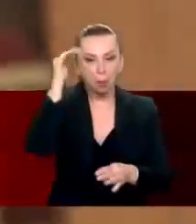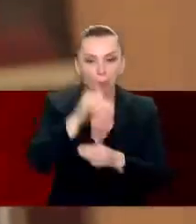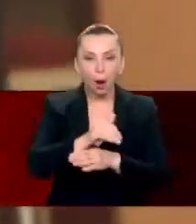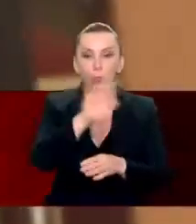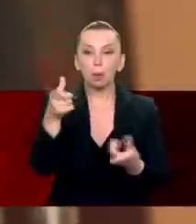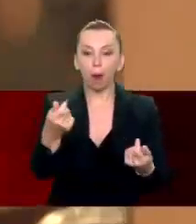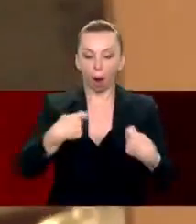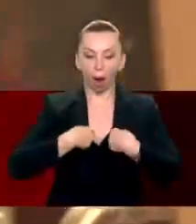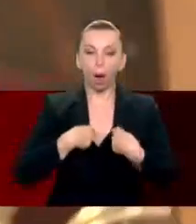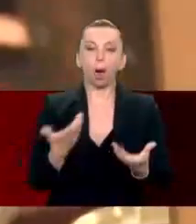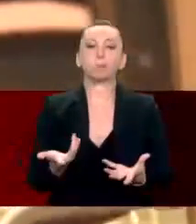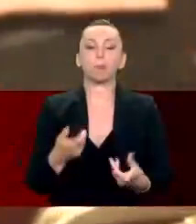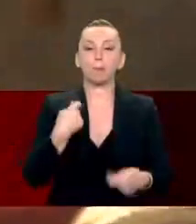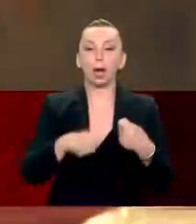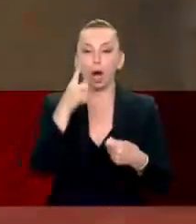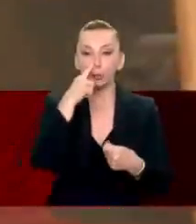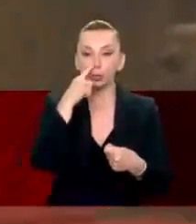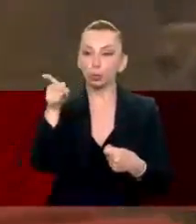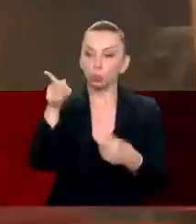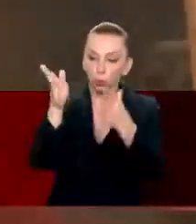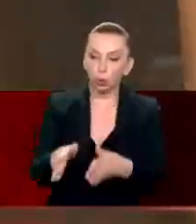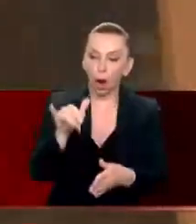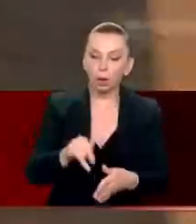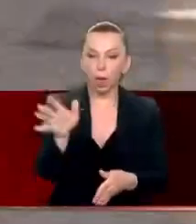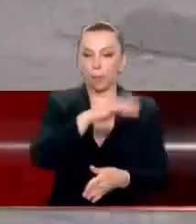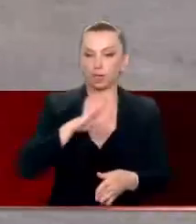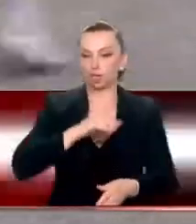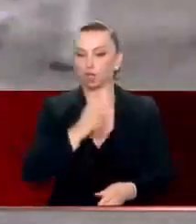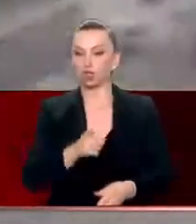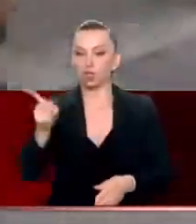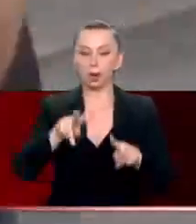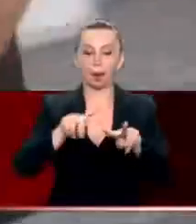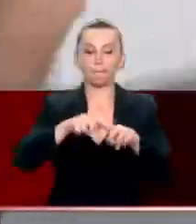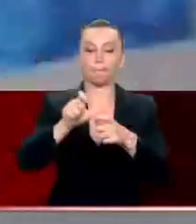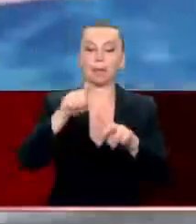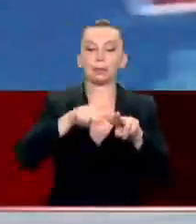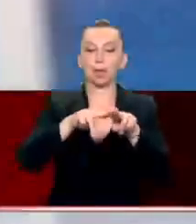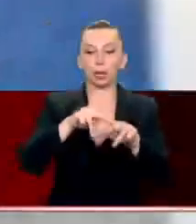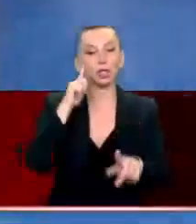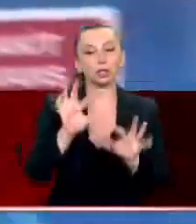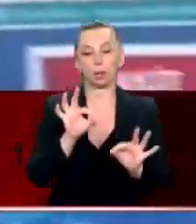paralarını alamayınca banka müdürü hakkında suç duyurusunda bulundu ve MASAK inceleme başlattı.